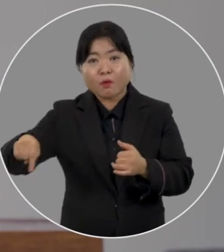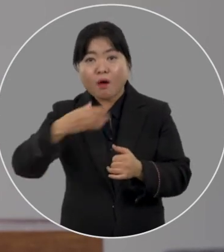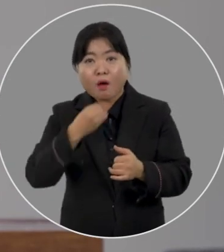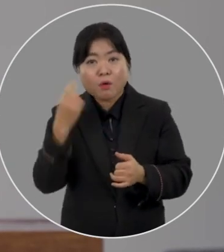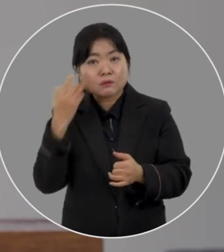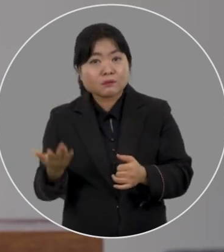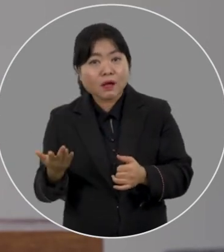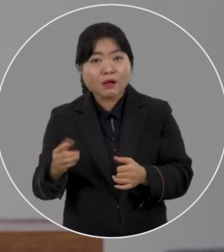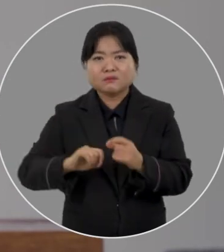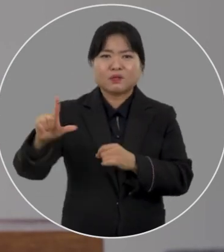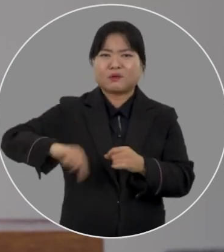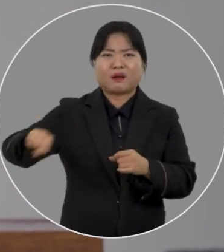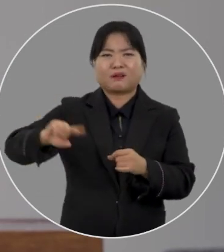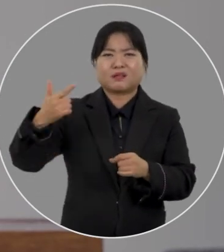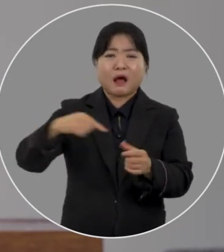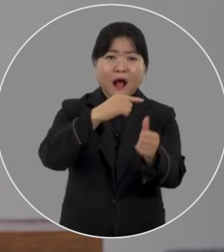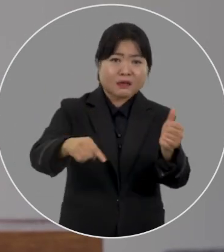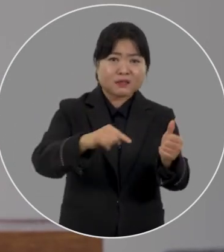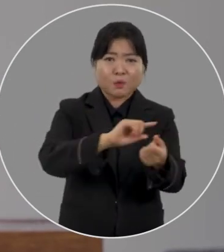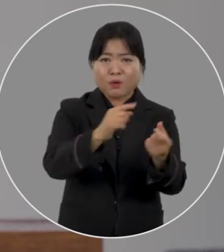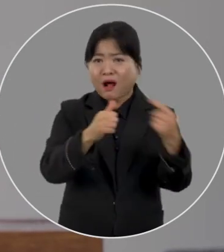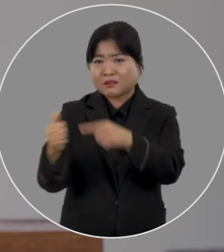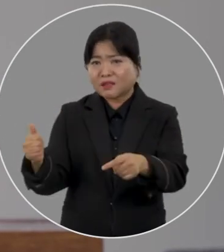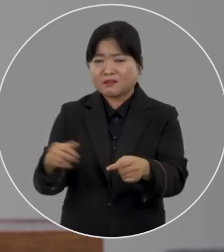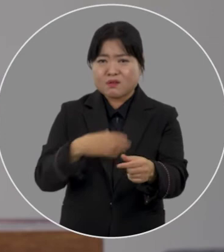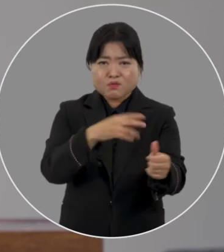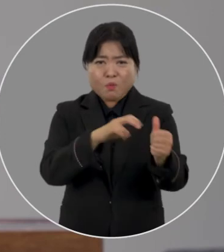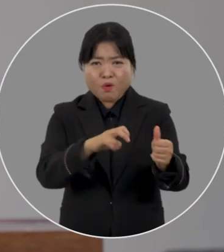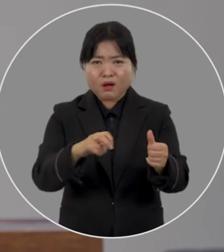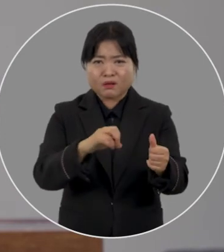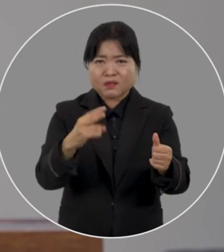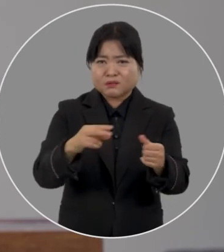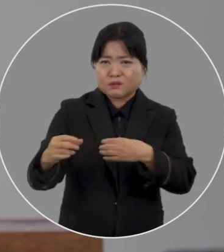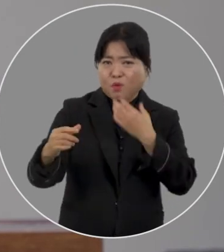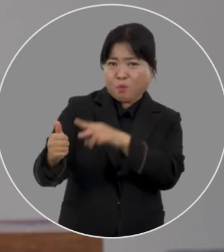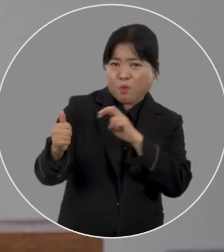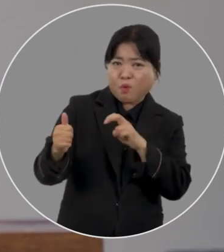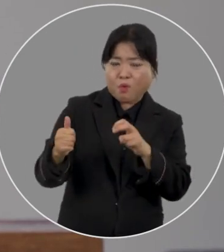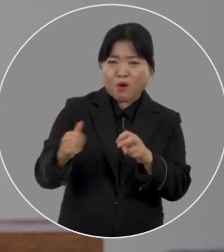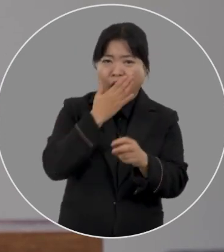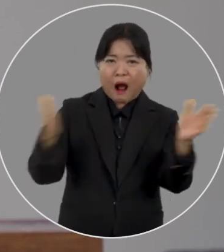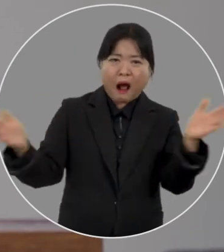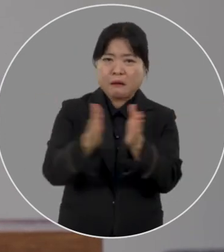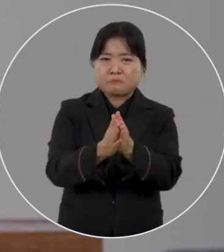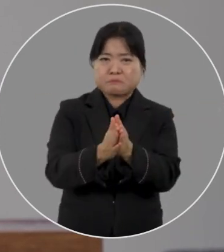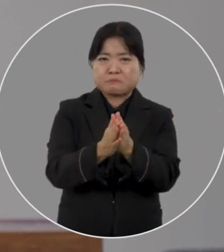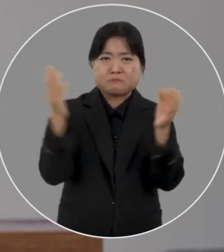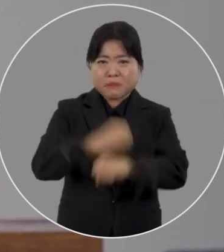행복해졌느냐? 대부분 그렇지 않거든요. 학살이 학살을 낳고 혐오가 혐오를 낳고 그래서 모두를 정말 나락으로 빠뜨리는 게